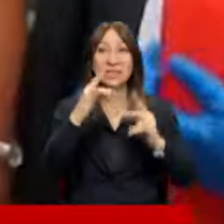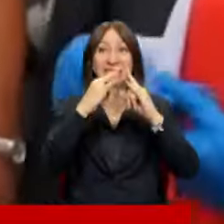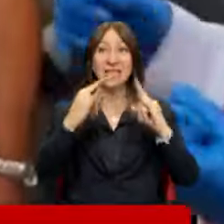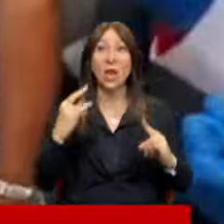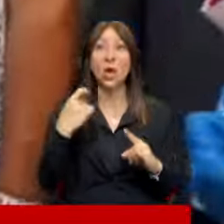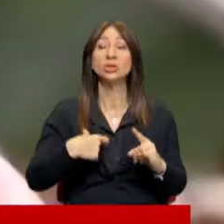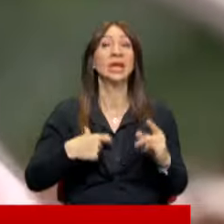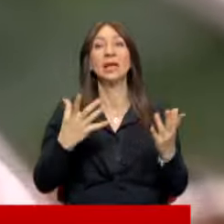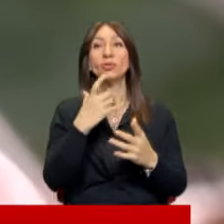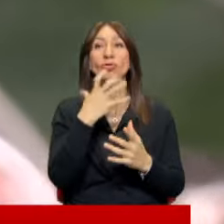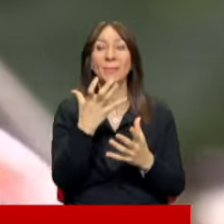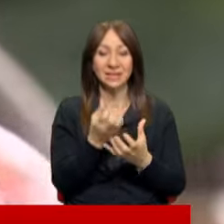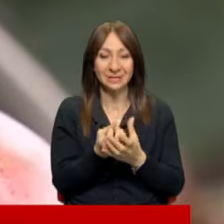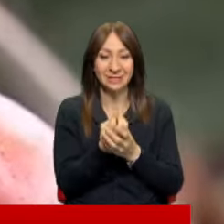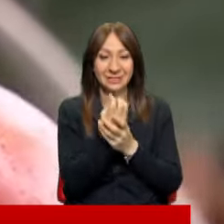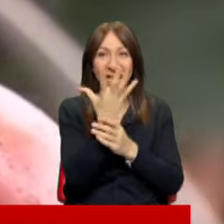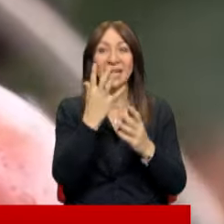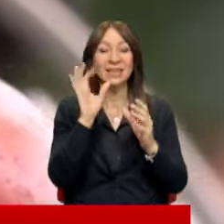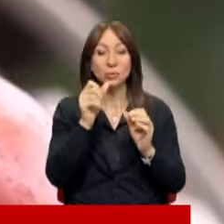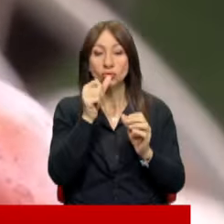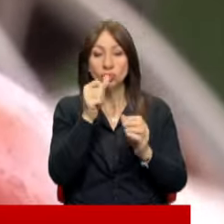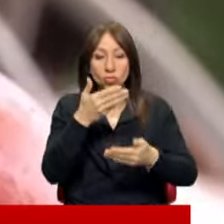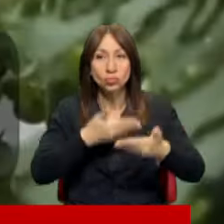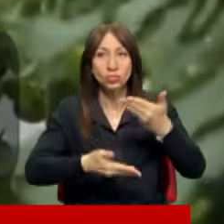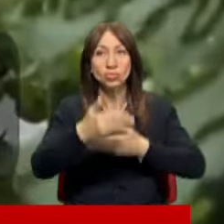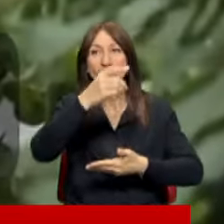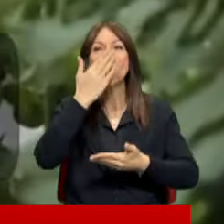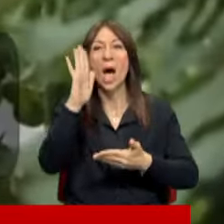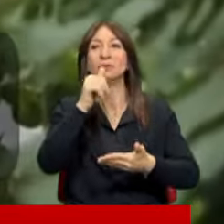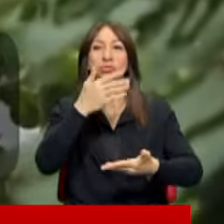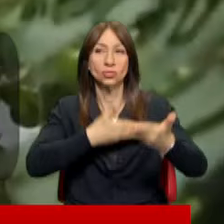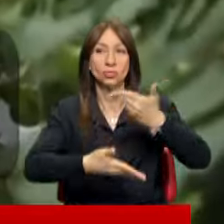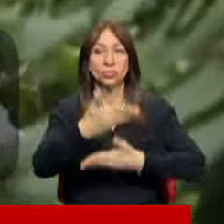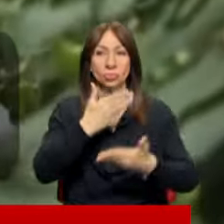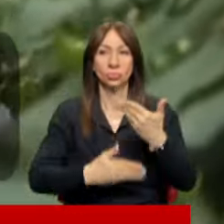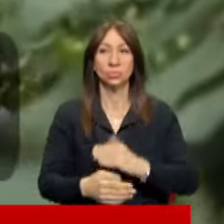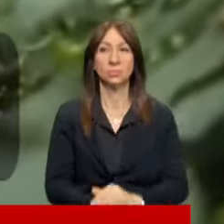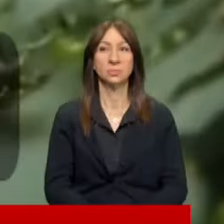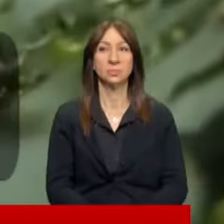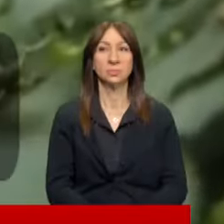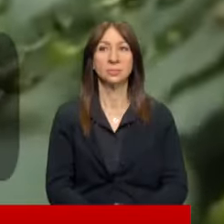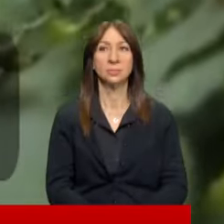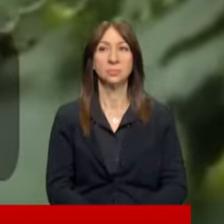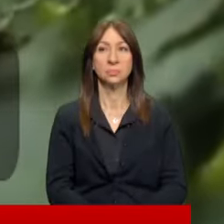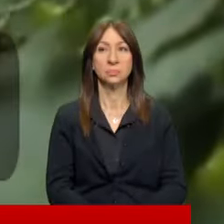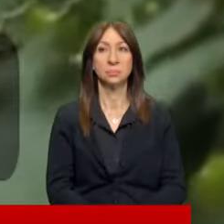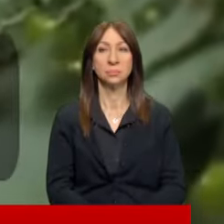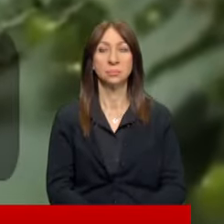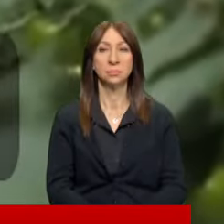Seranın özelliği domates üretiminde termal su kullanılıyor olmasıydı. Termal suyumuzun sıcaklığı ve debisi